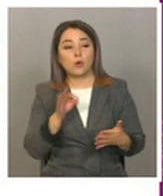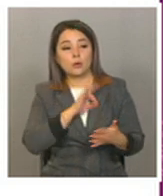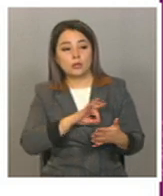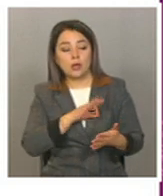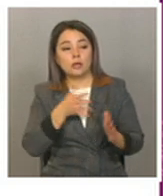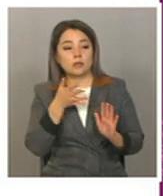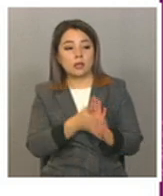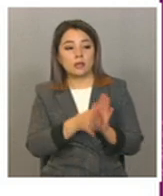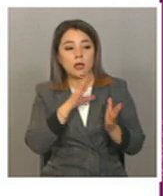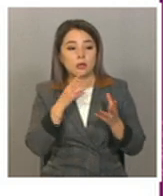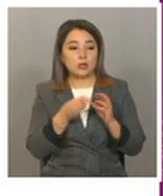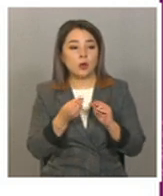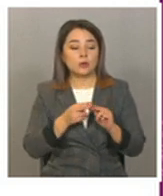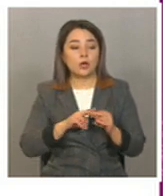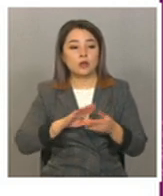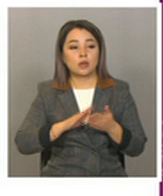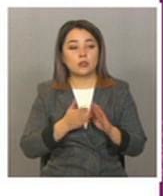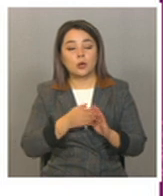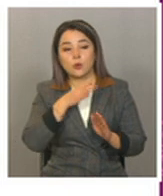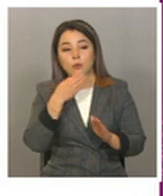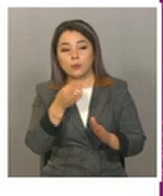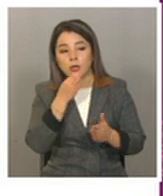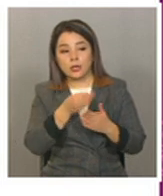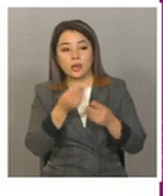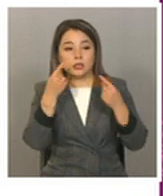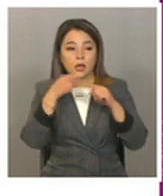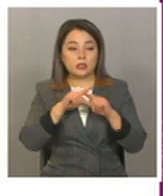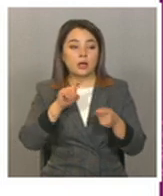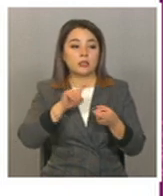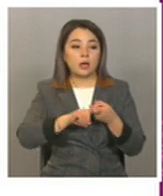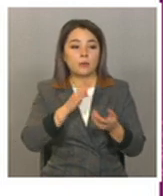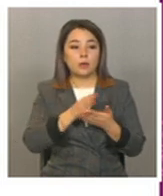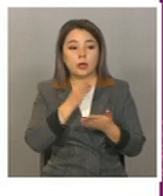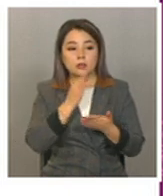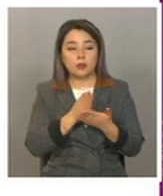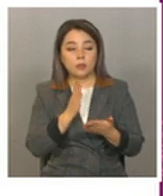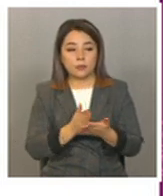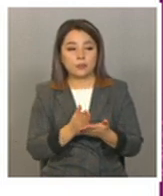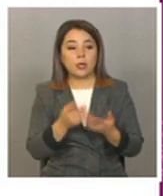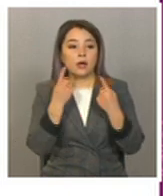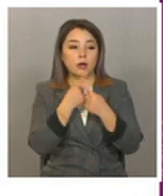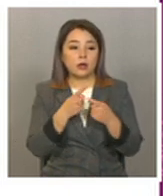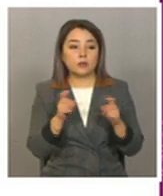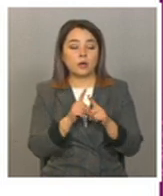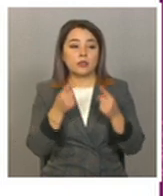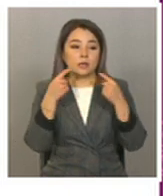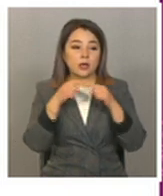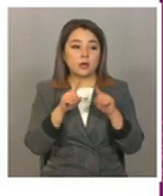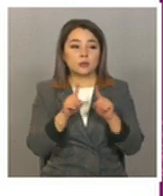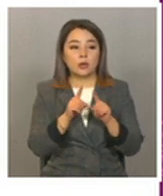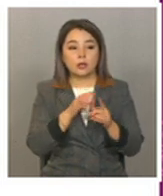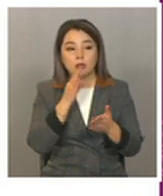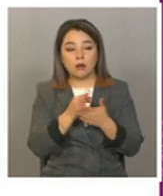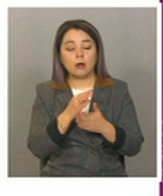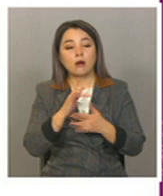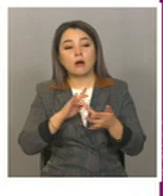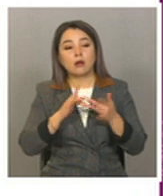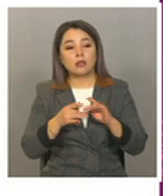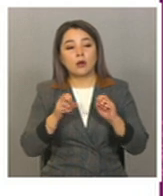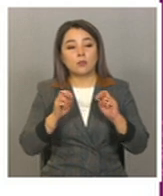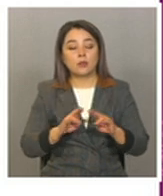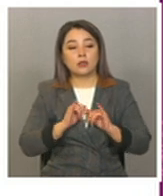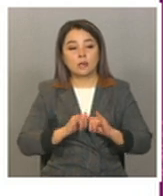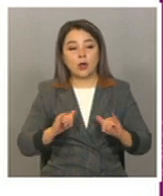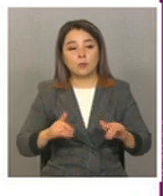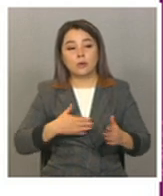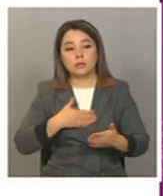енуі көп жағдайда технологияларға тәуелді болмақ. Ақпараттық технологиялар мен ғаламтордың қарқынды